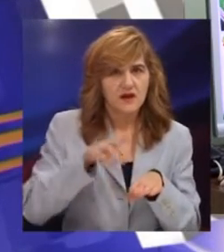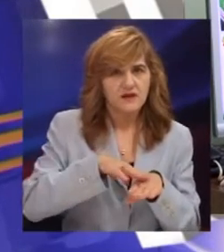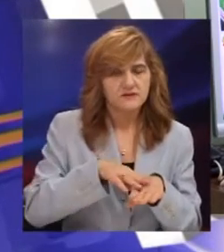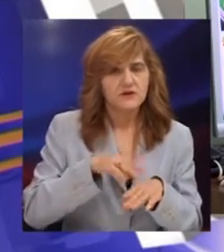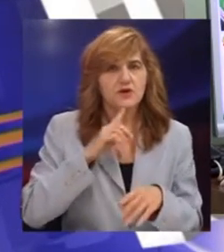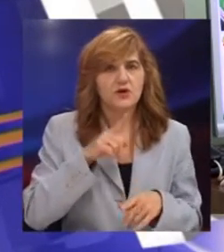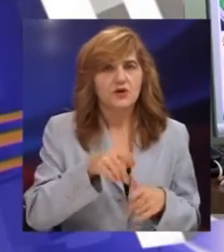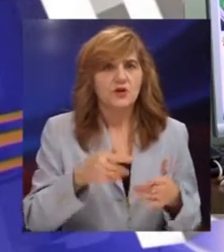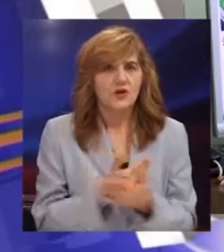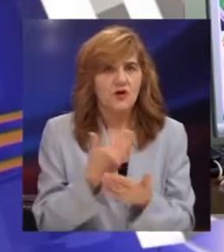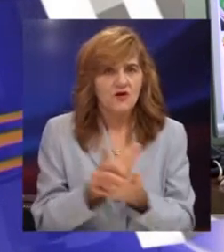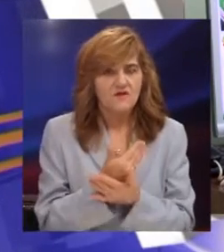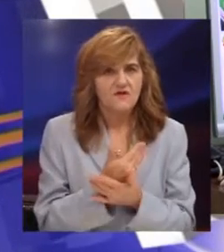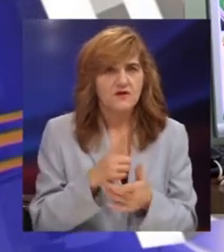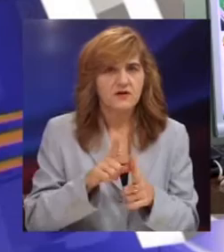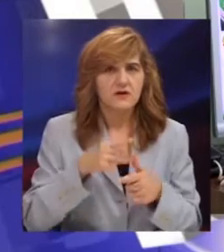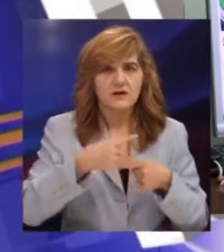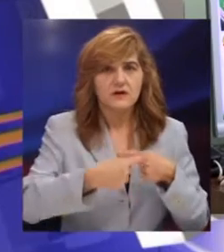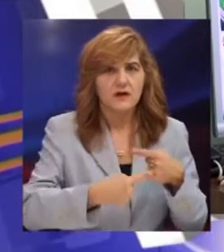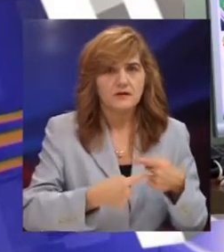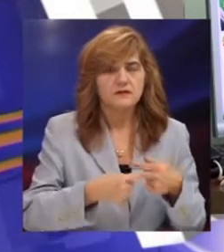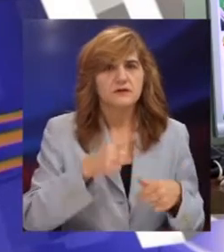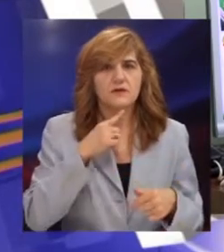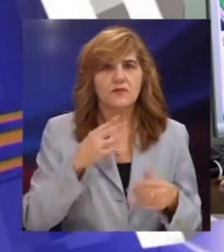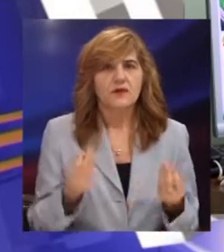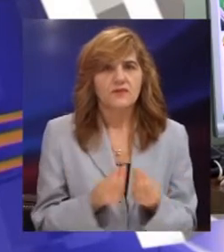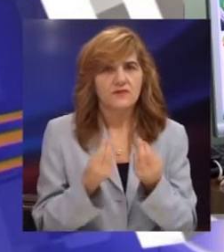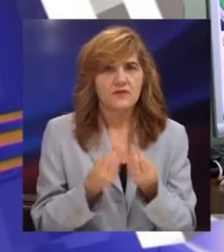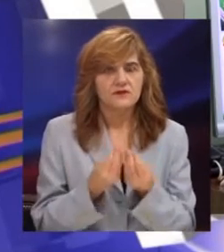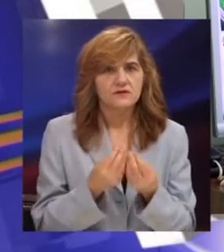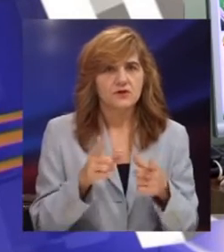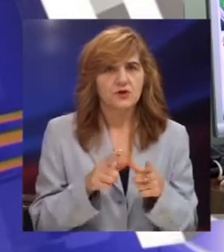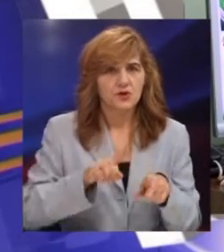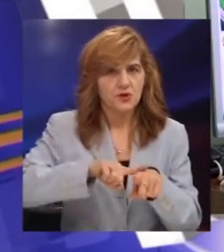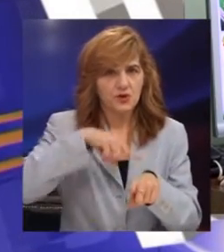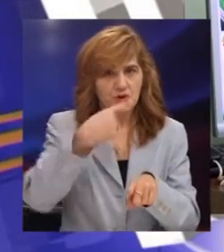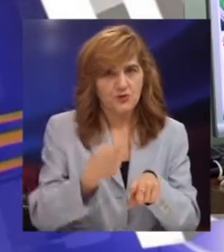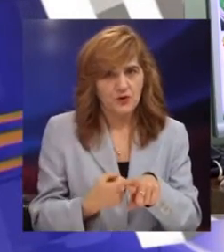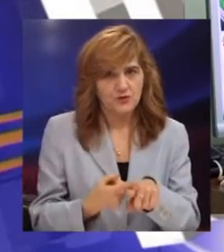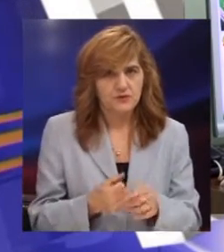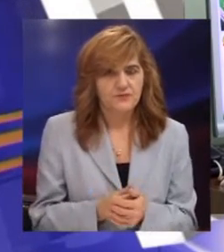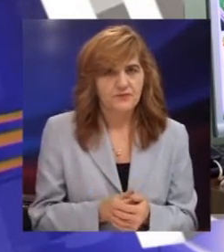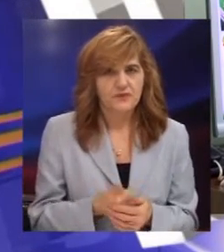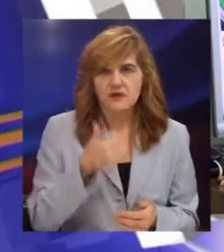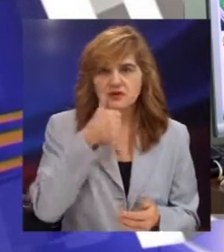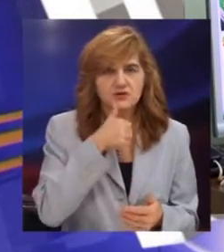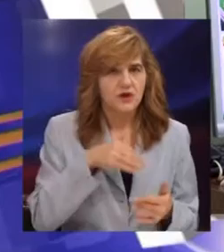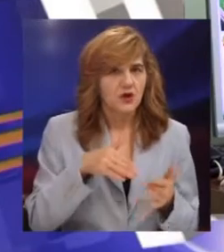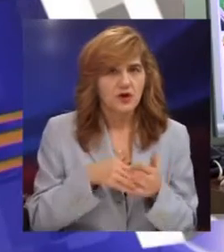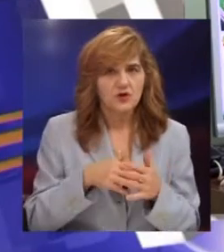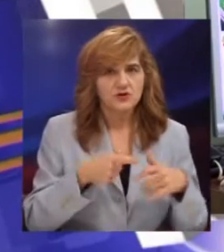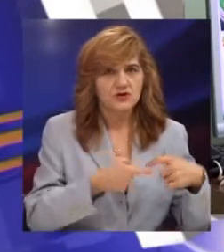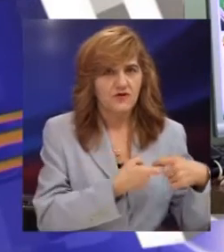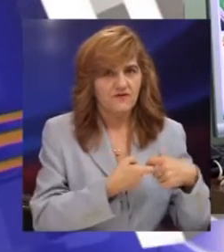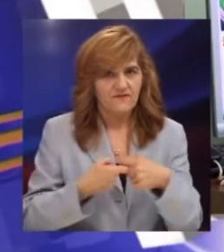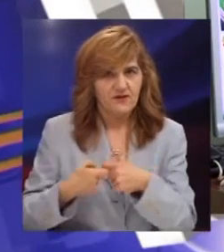nasleđuju, a može da bude i nova genska mutacija, znači da se nešto dogodi tokom trudnoće. Šta se još dovodi u vezu